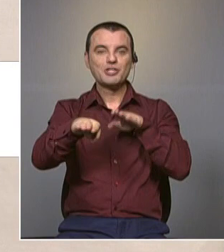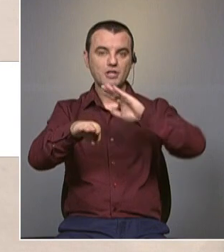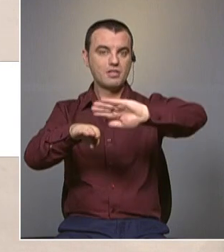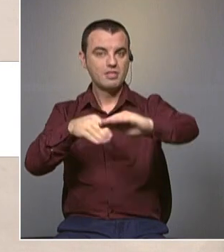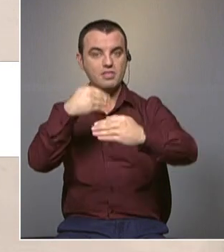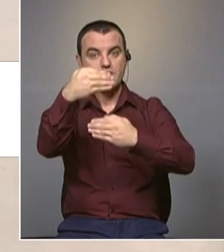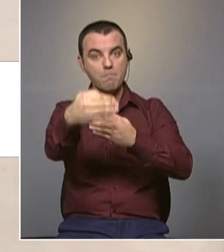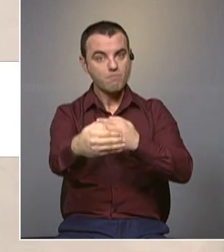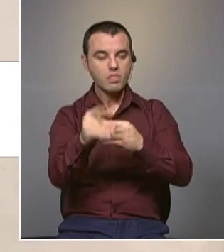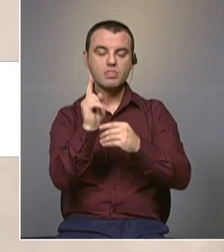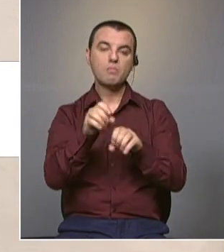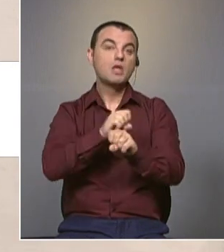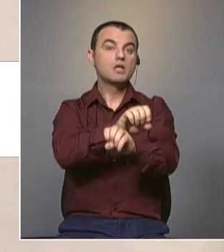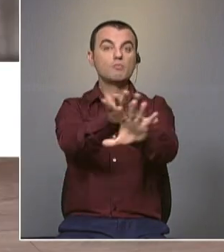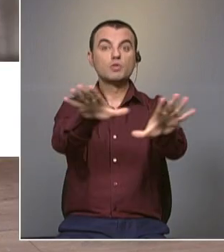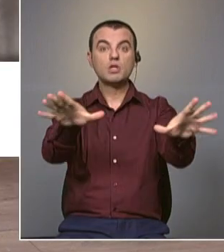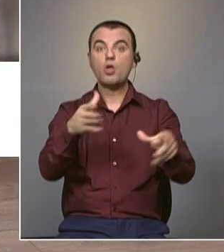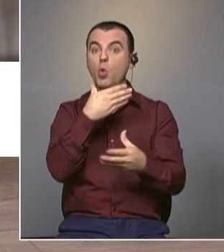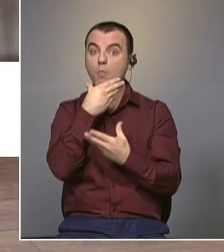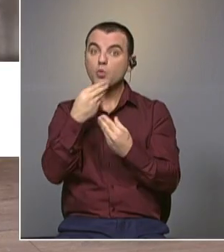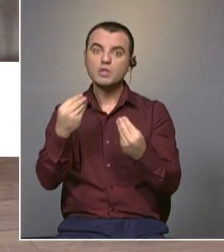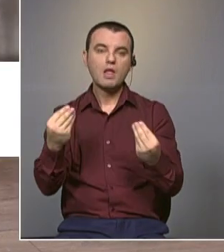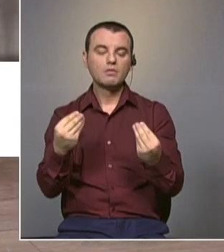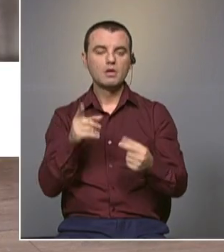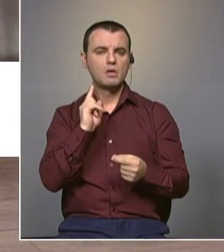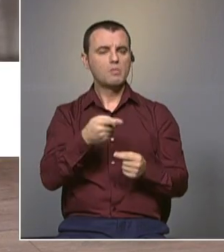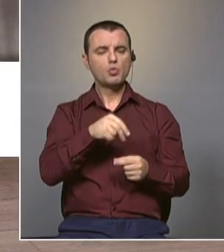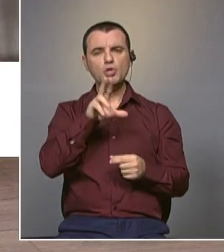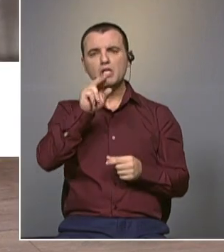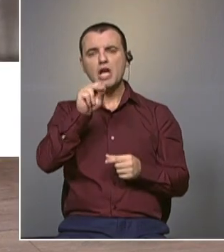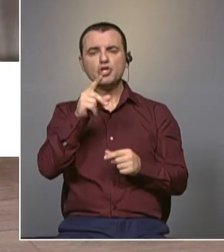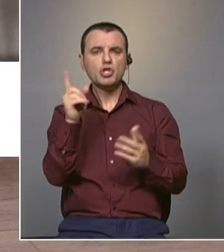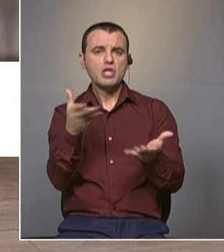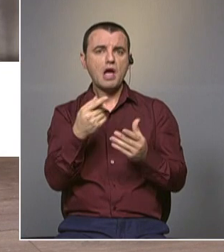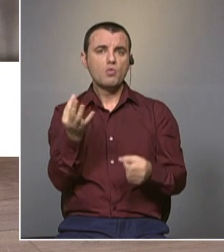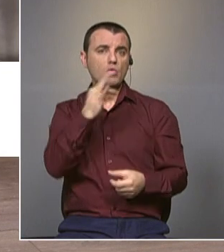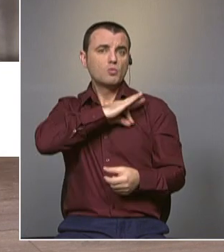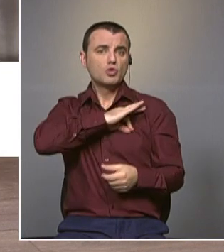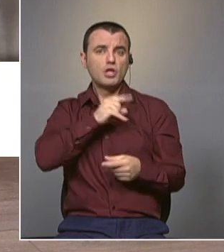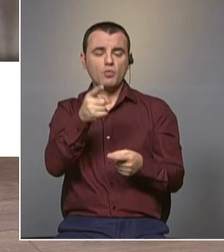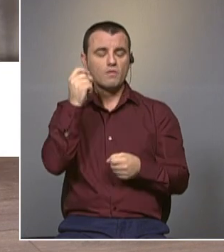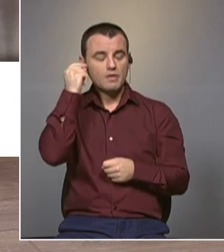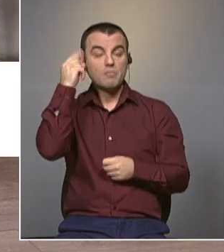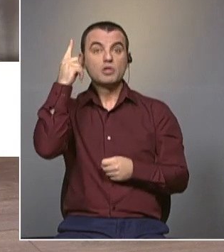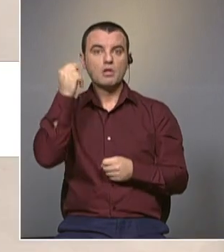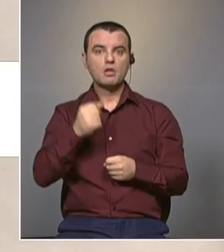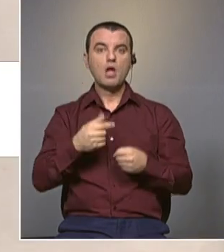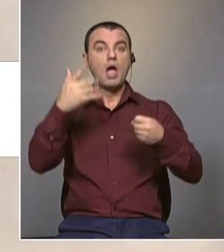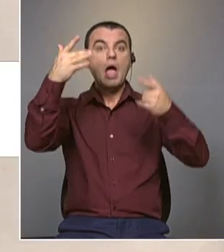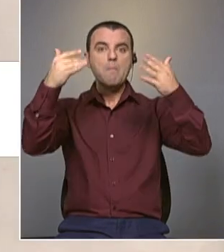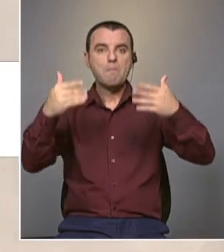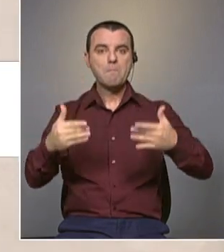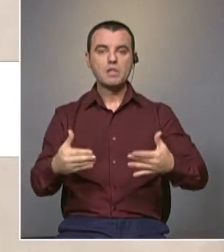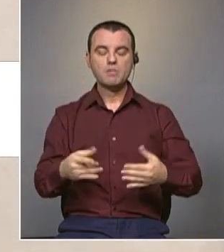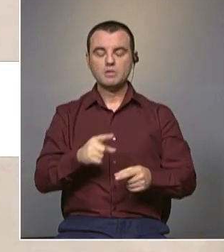бъде разпространено и познато. А може ли ни кажете някои от постиженията, които на вас са ви направили впечатление? Математиците са